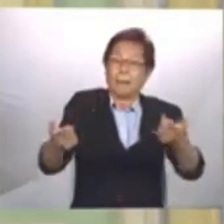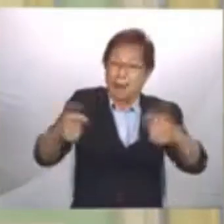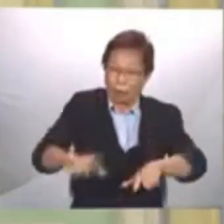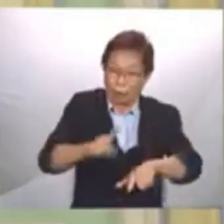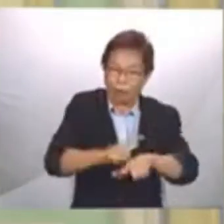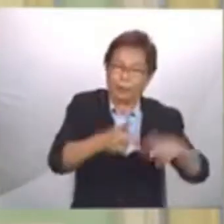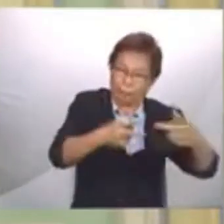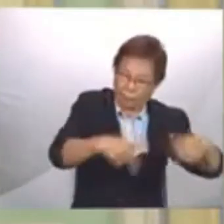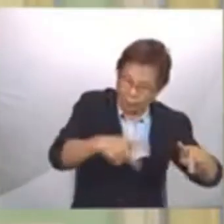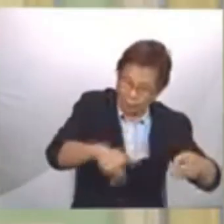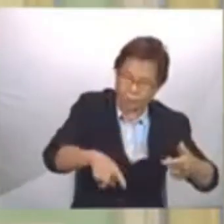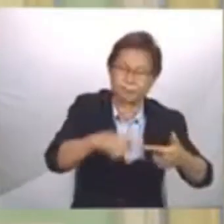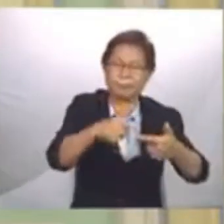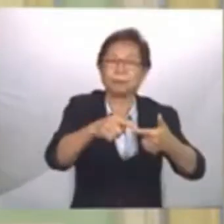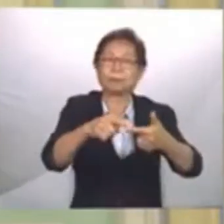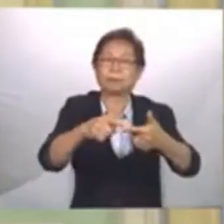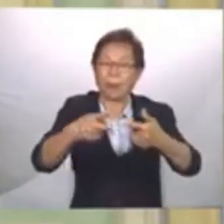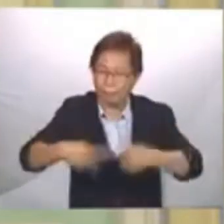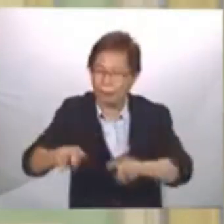di